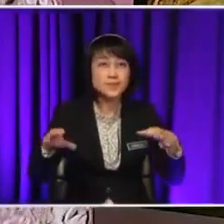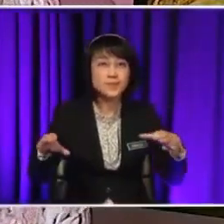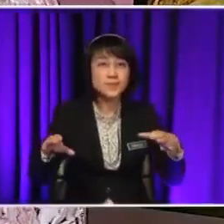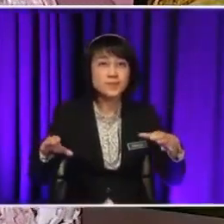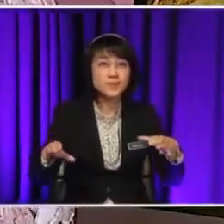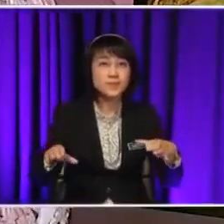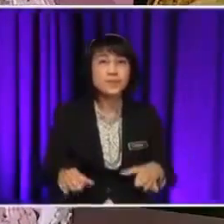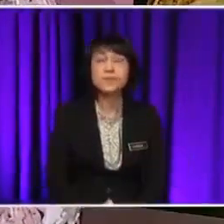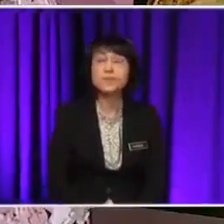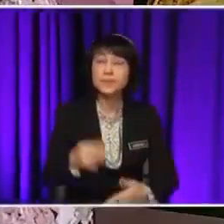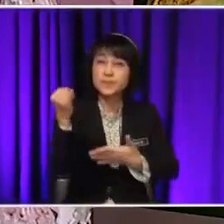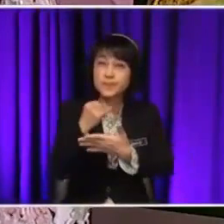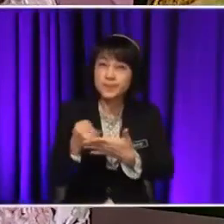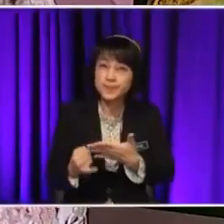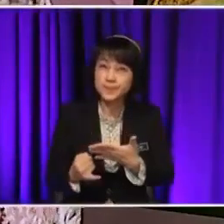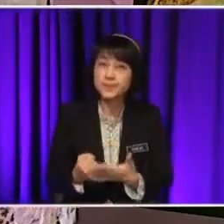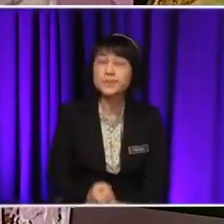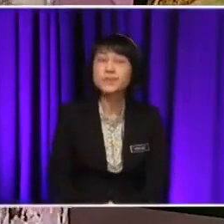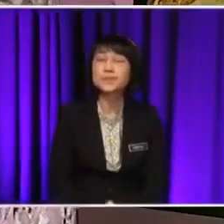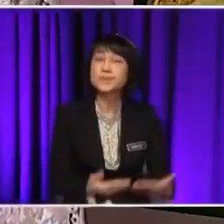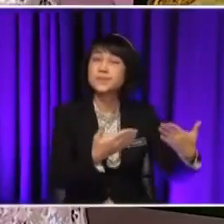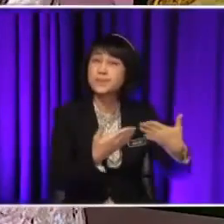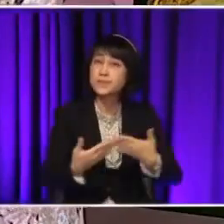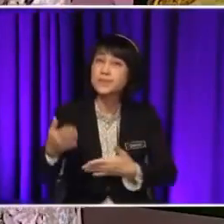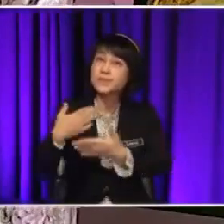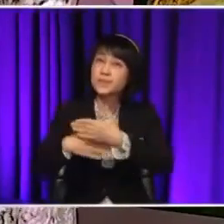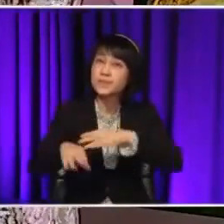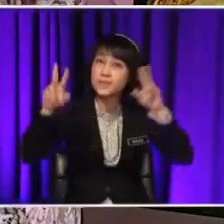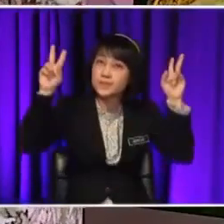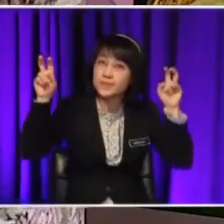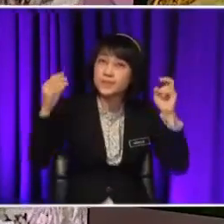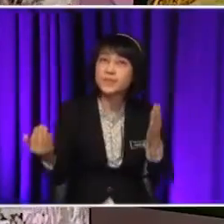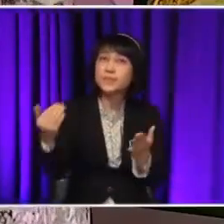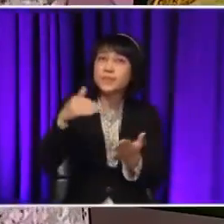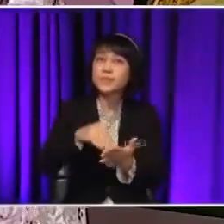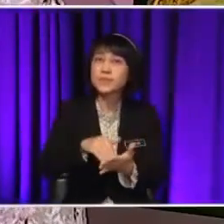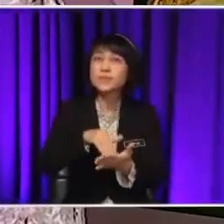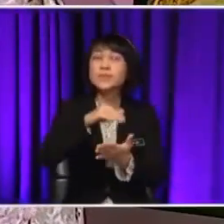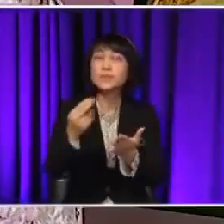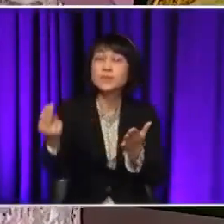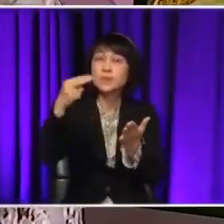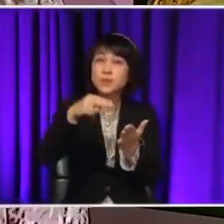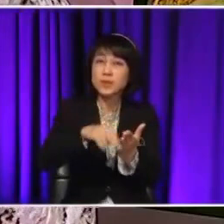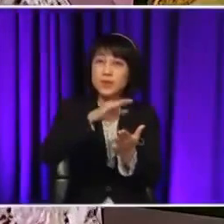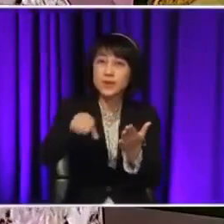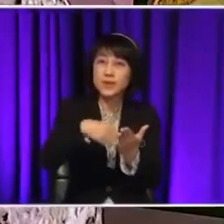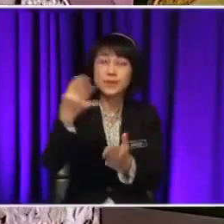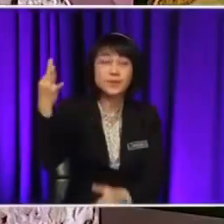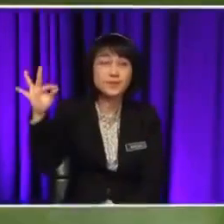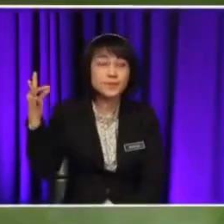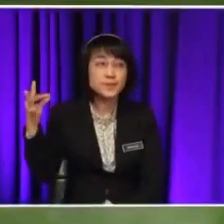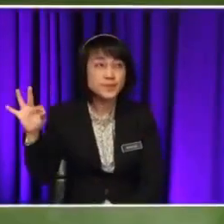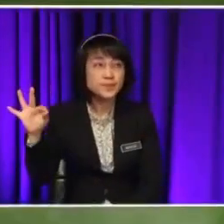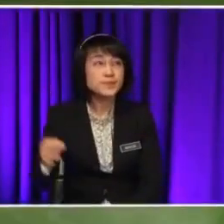tajuk ilustrasi ni. Faham, cikgu? Okey, kita teruskan masuk ke tajuk ulang kaji ke-19. Okey. Apakah